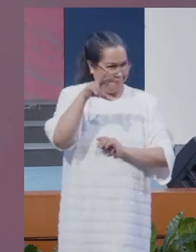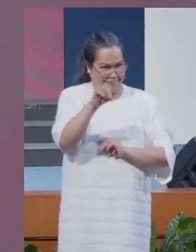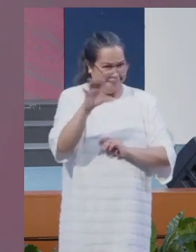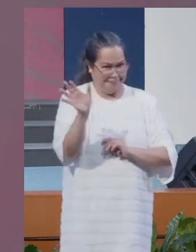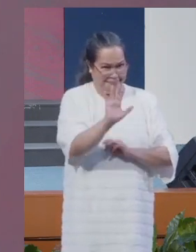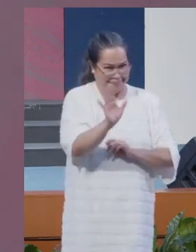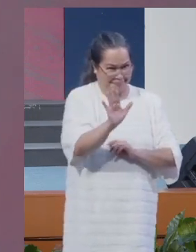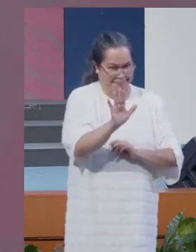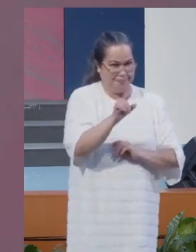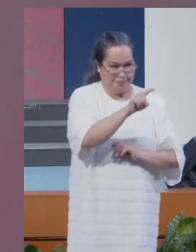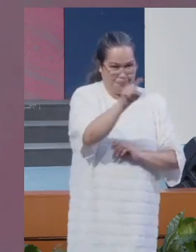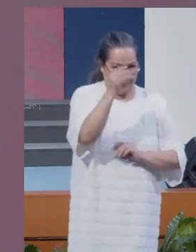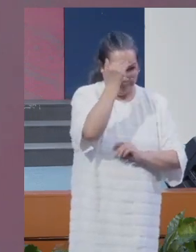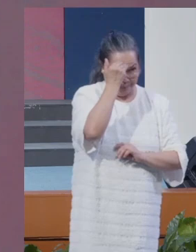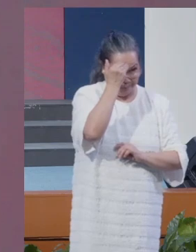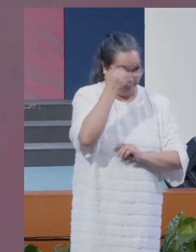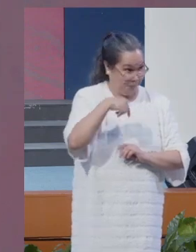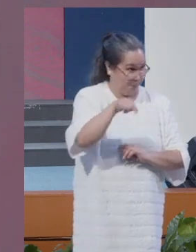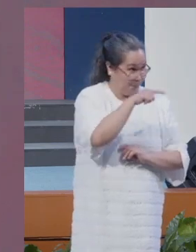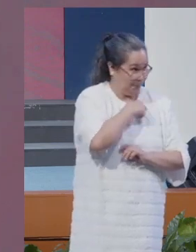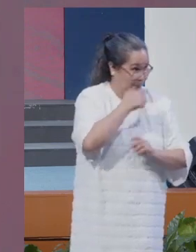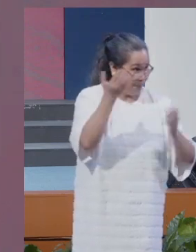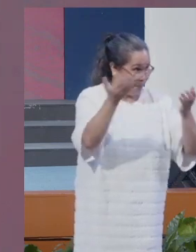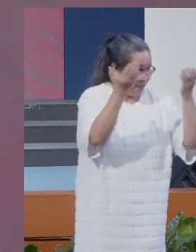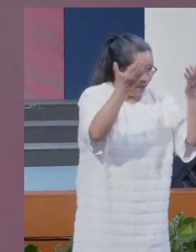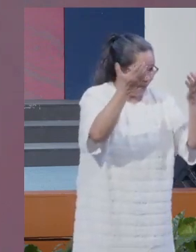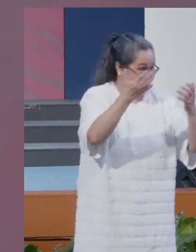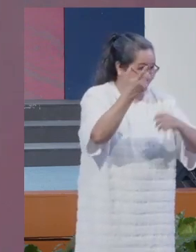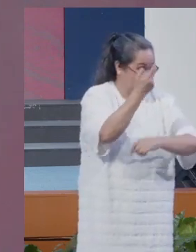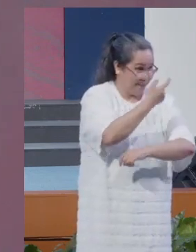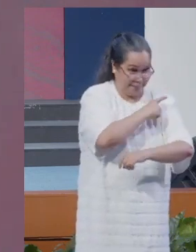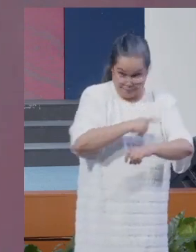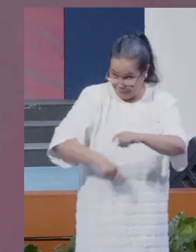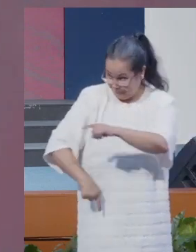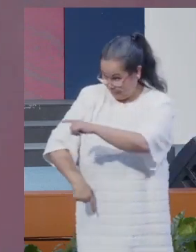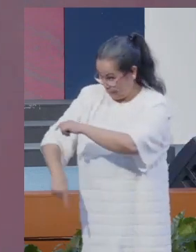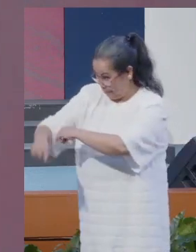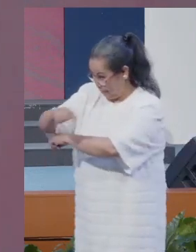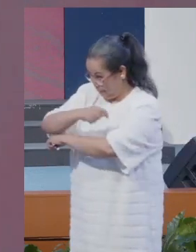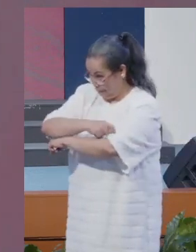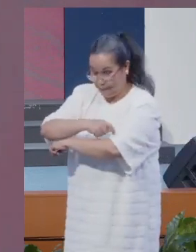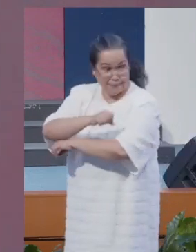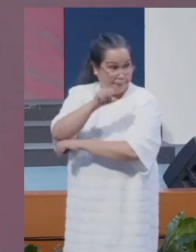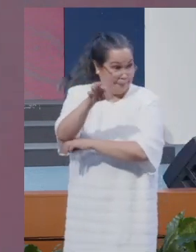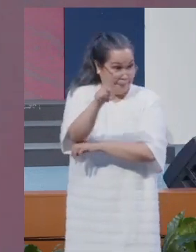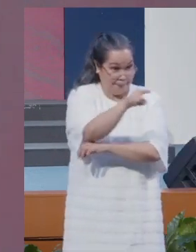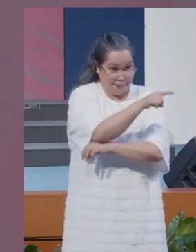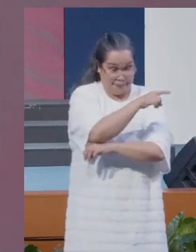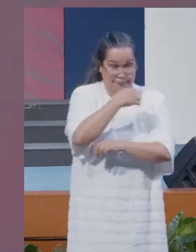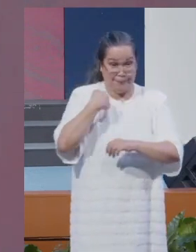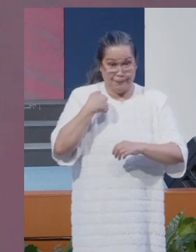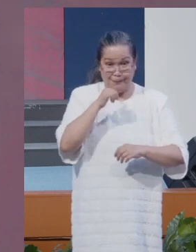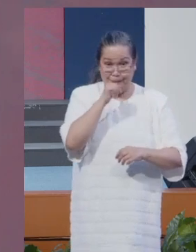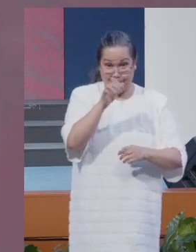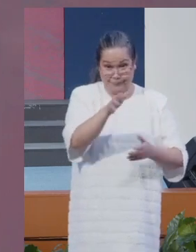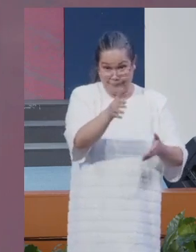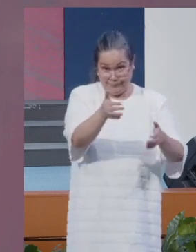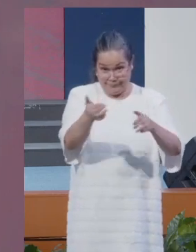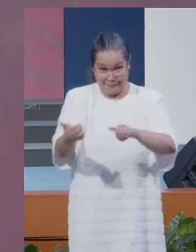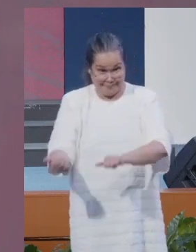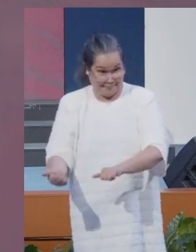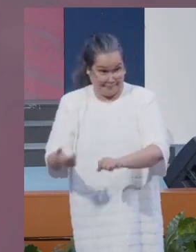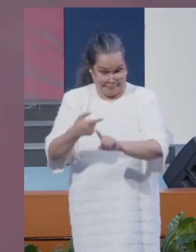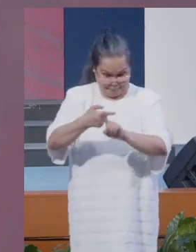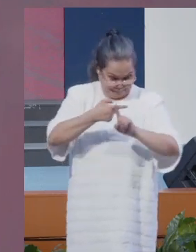Alam niyo mga kapatid, sa ating pong pagdiriwang ng Lord's Table, kung kayo ay hindi pa